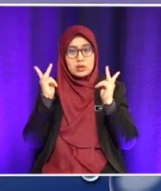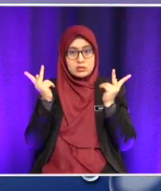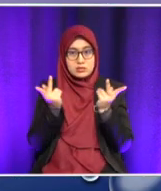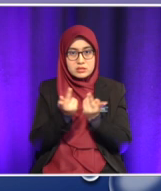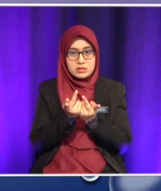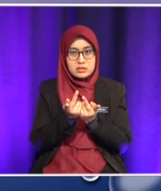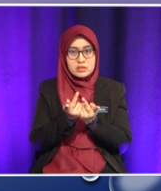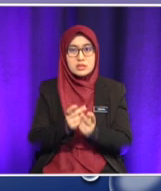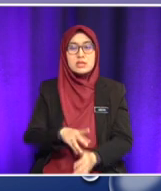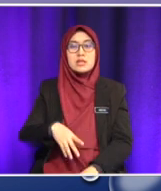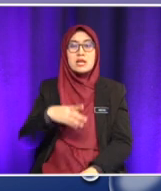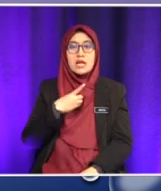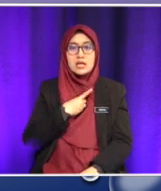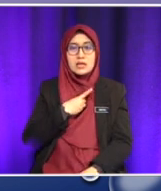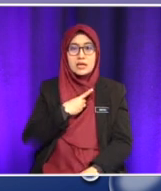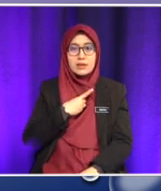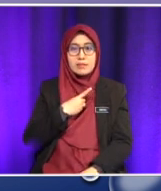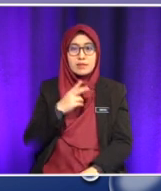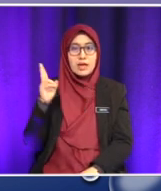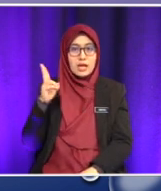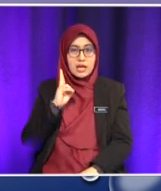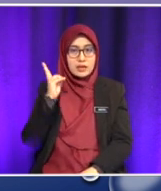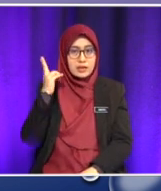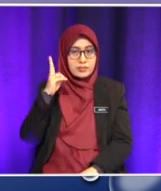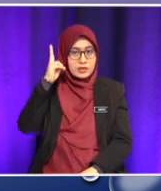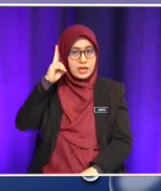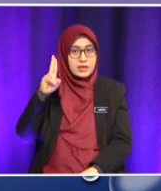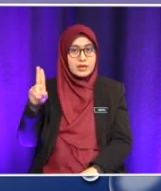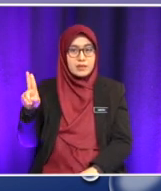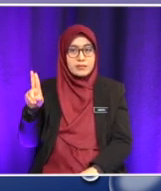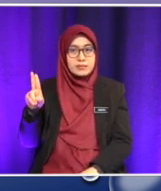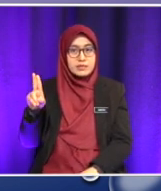bangsa dan negara sangat besar